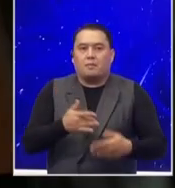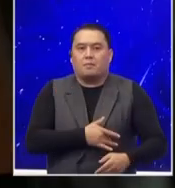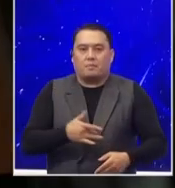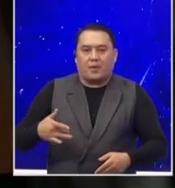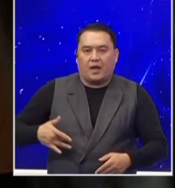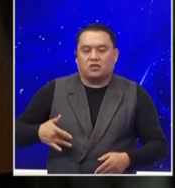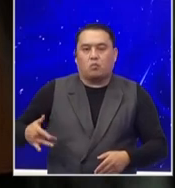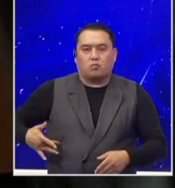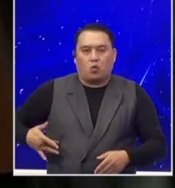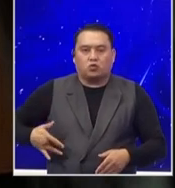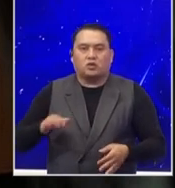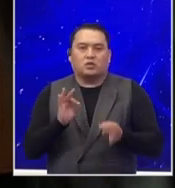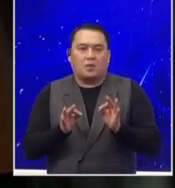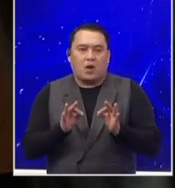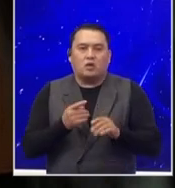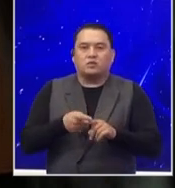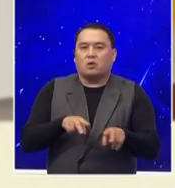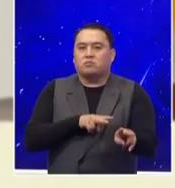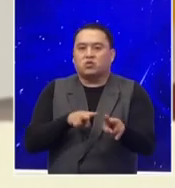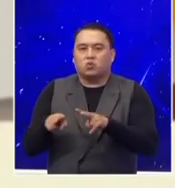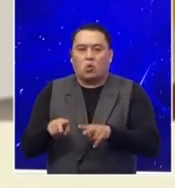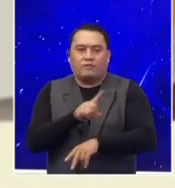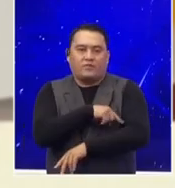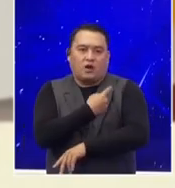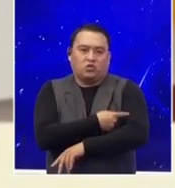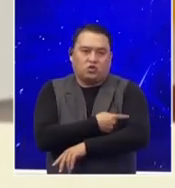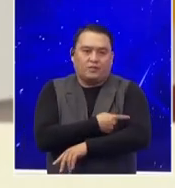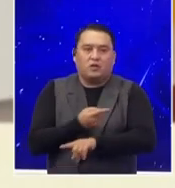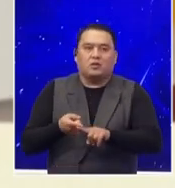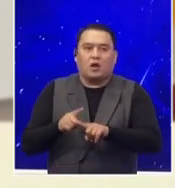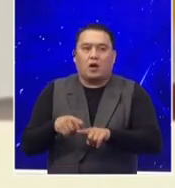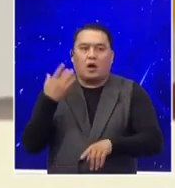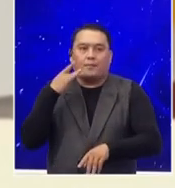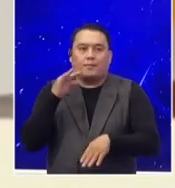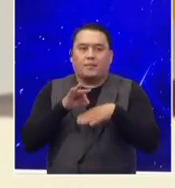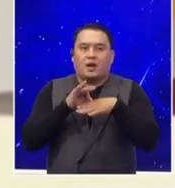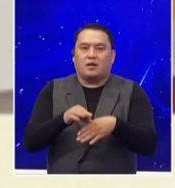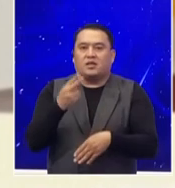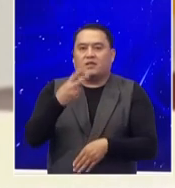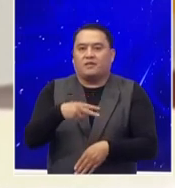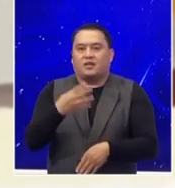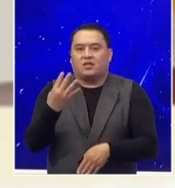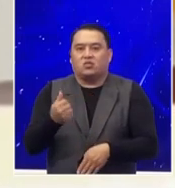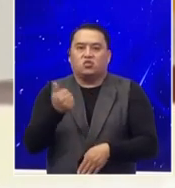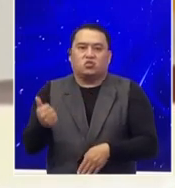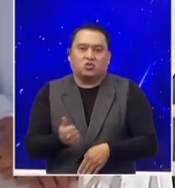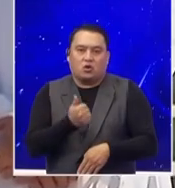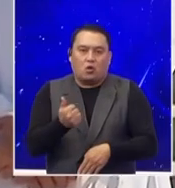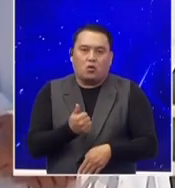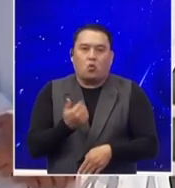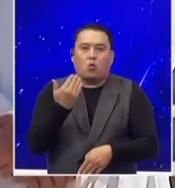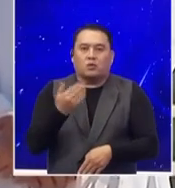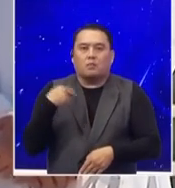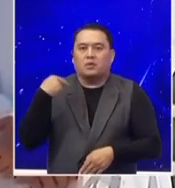и почек в порядке. За пациентом пристально наблюдают врачи. С Трампом они проводят 24 часа. В сутки. Тем